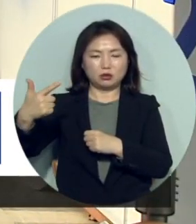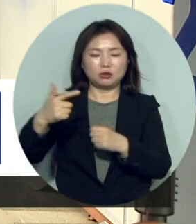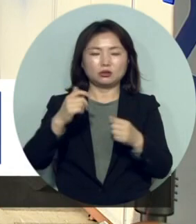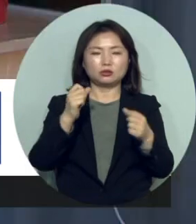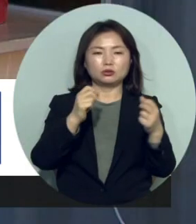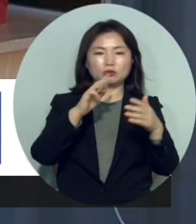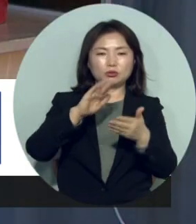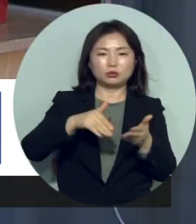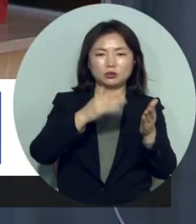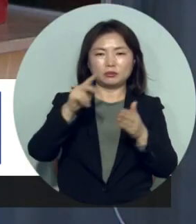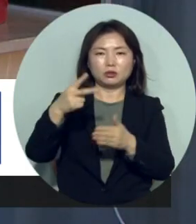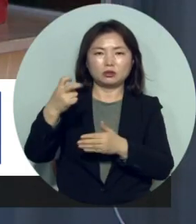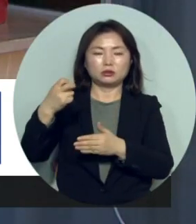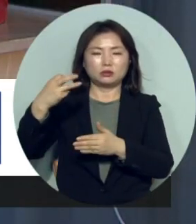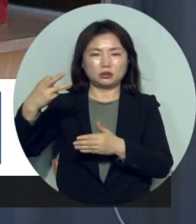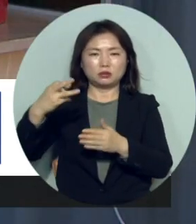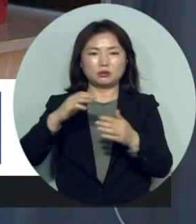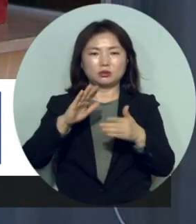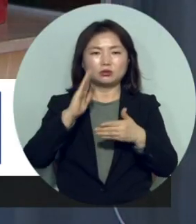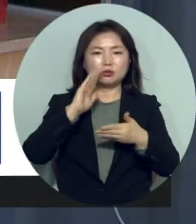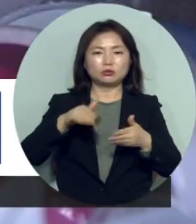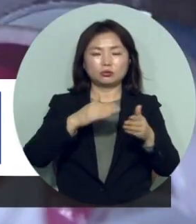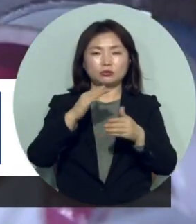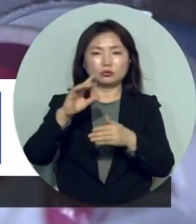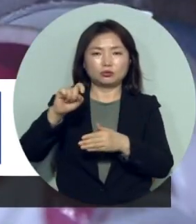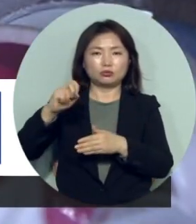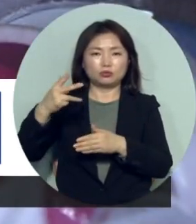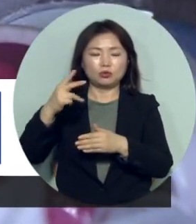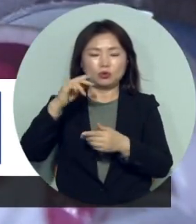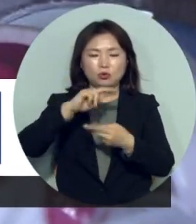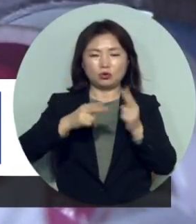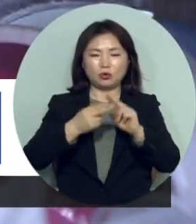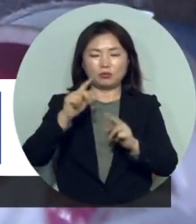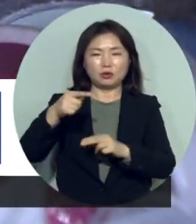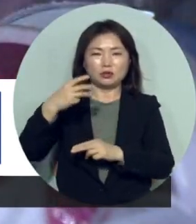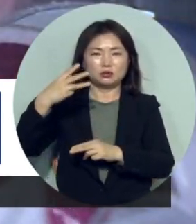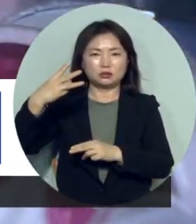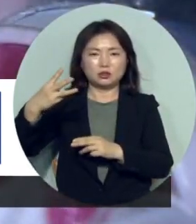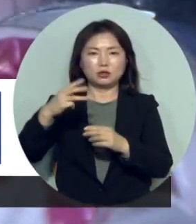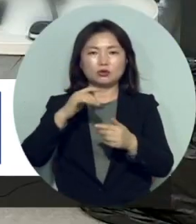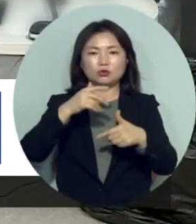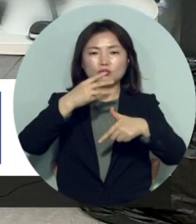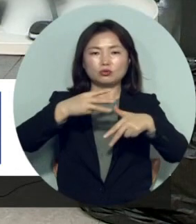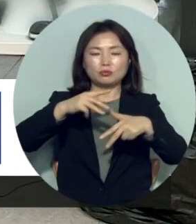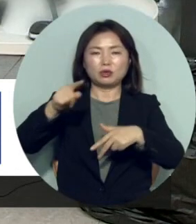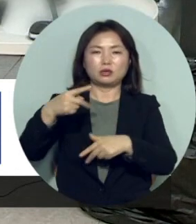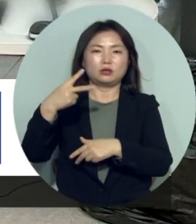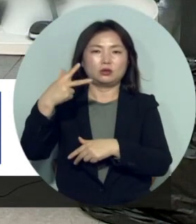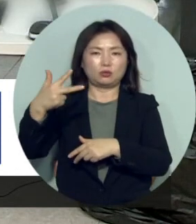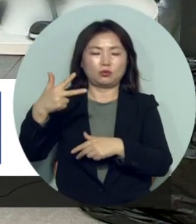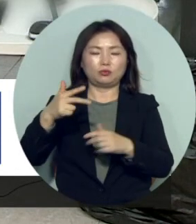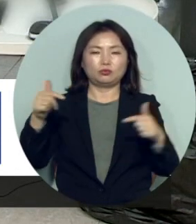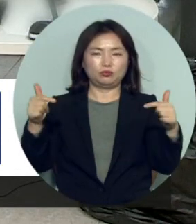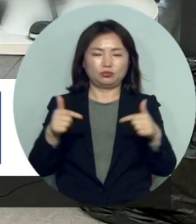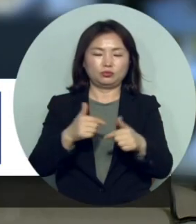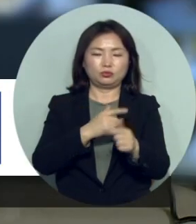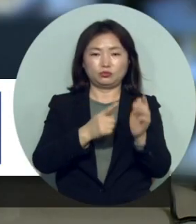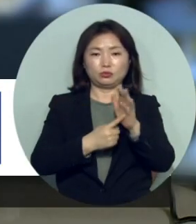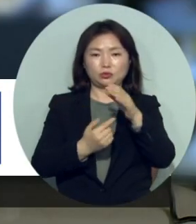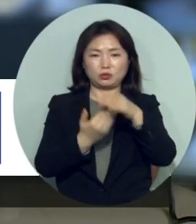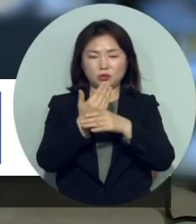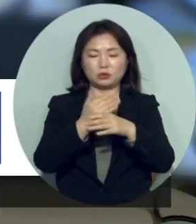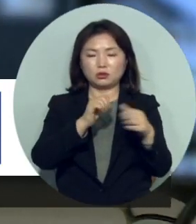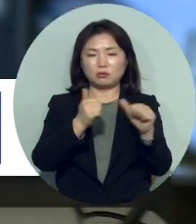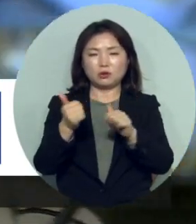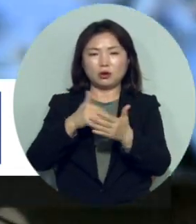200 15 명 성주 100 82명 고령 백열 3명 분이 100 7명 중 입니다 사망자는 10명이